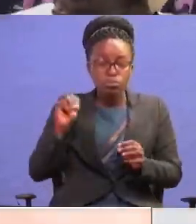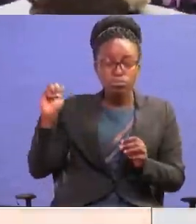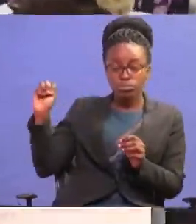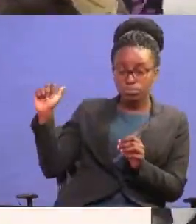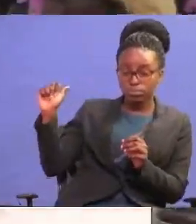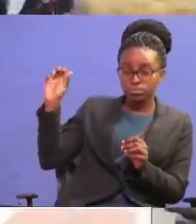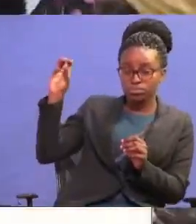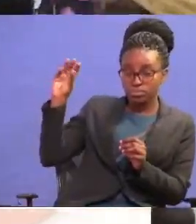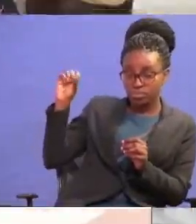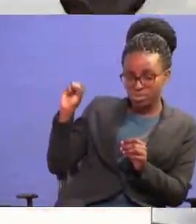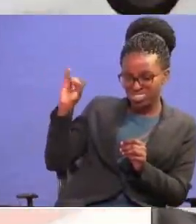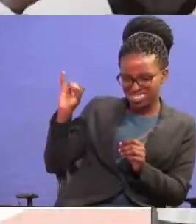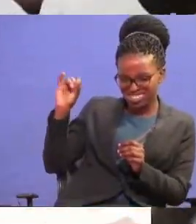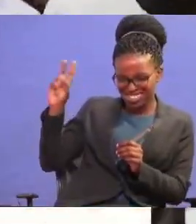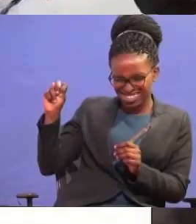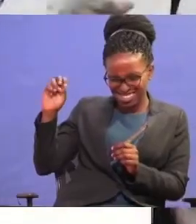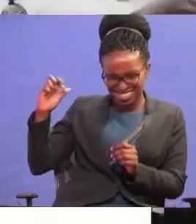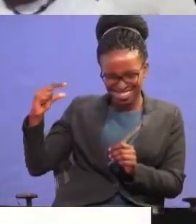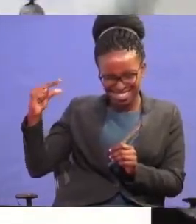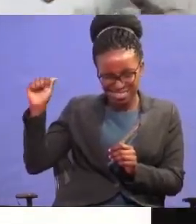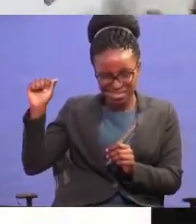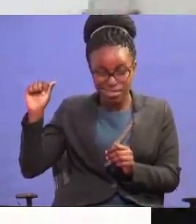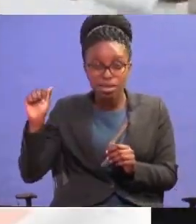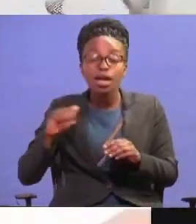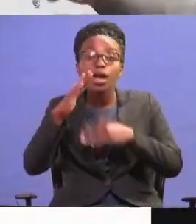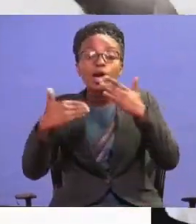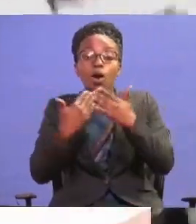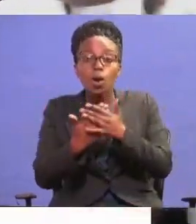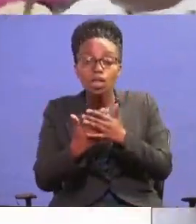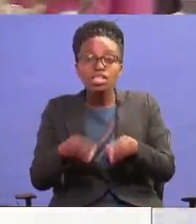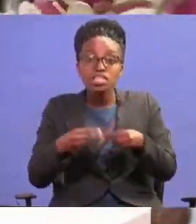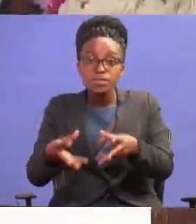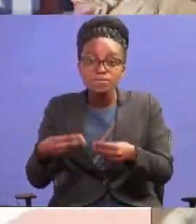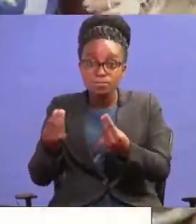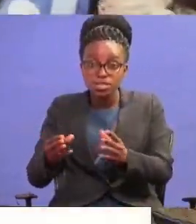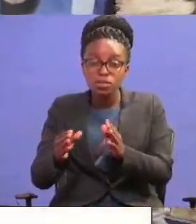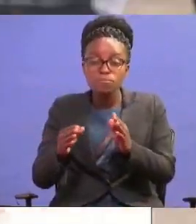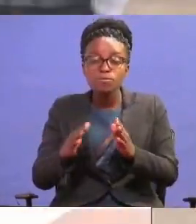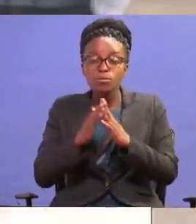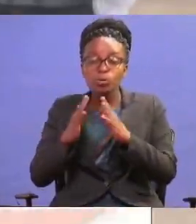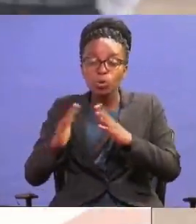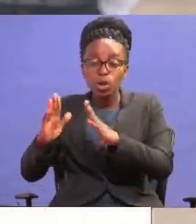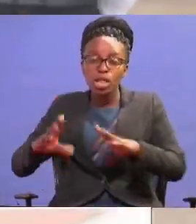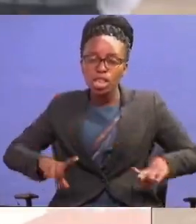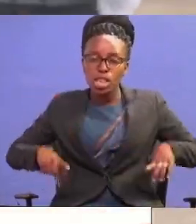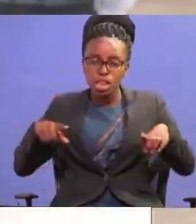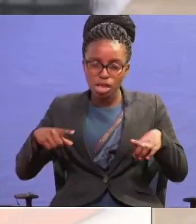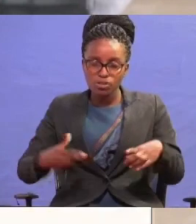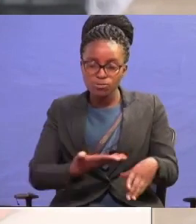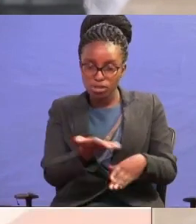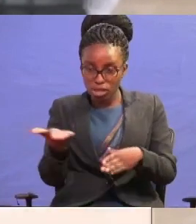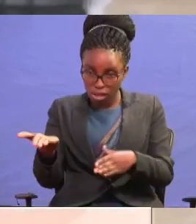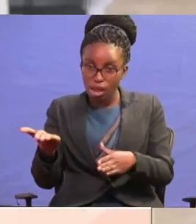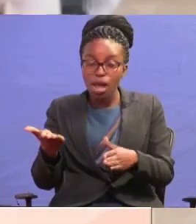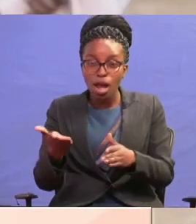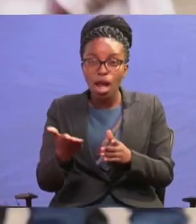wakaazi kutahadhari kutokana na tishio inayoletwa na mafuriko, akiwataka wakaazi hao kuwa wepesi wa kutii amri. Embu residents